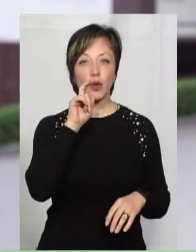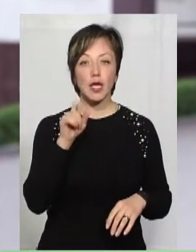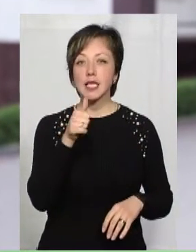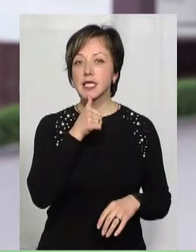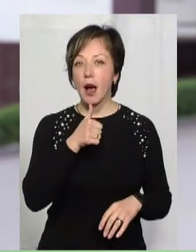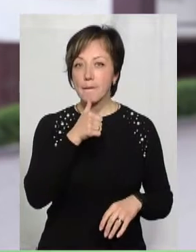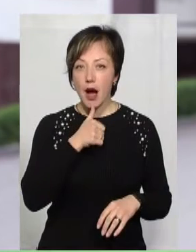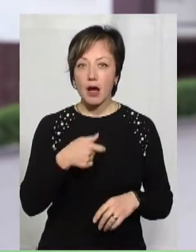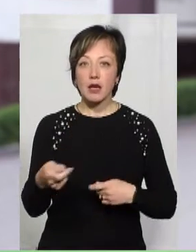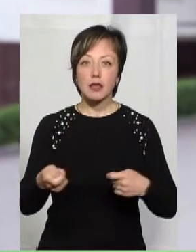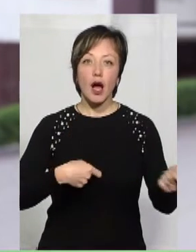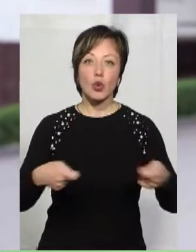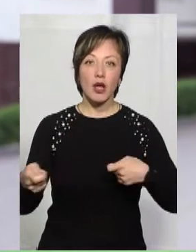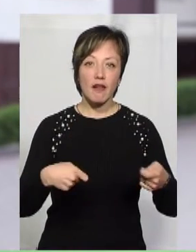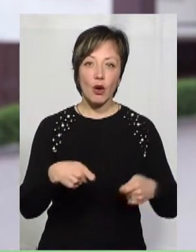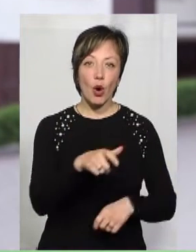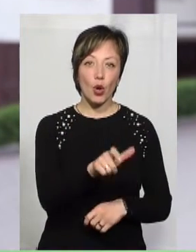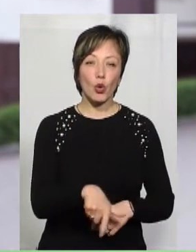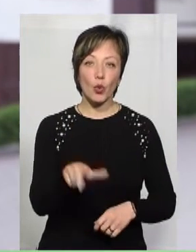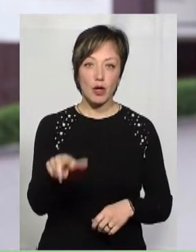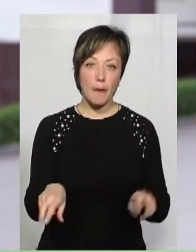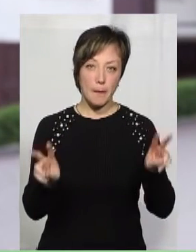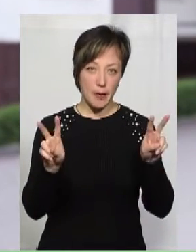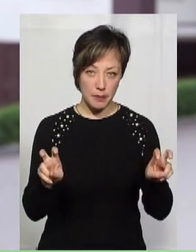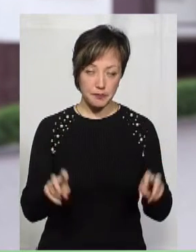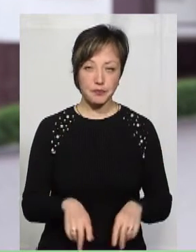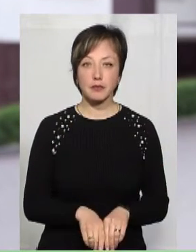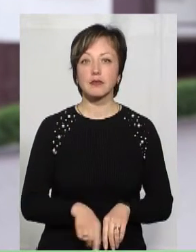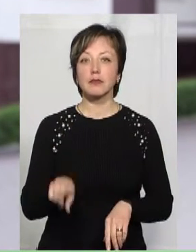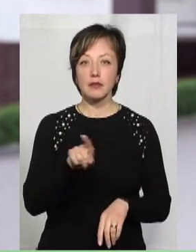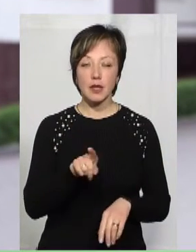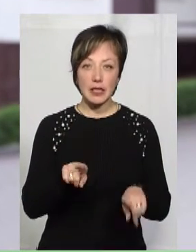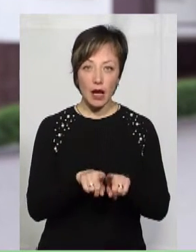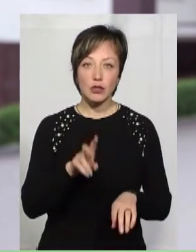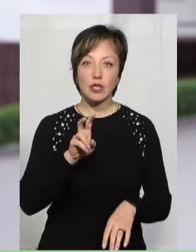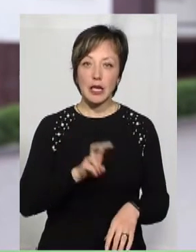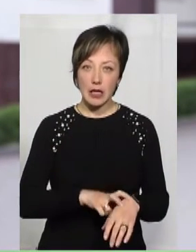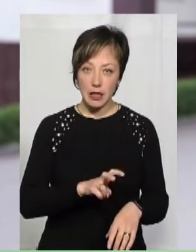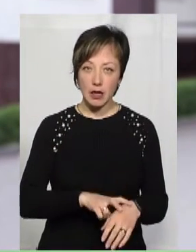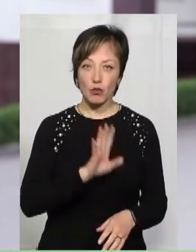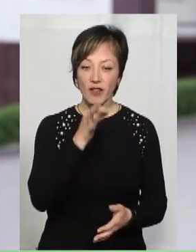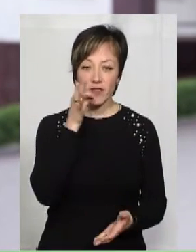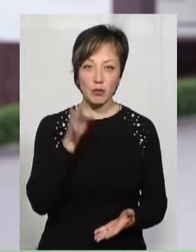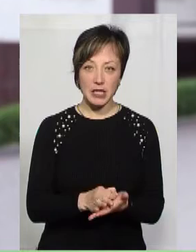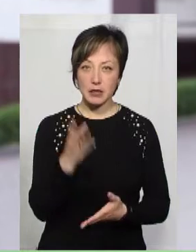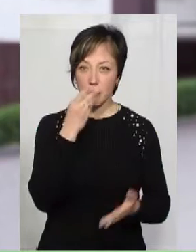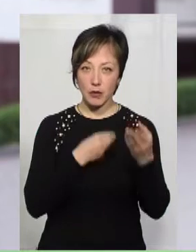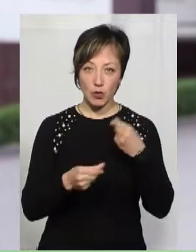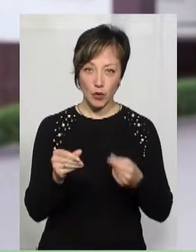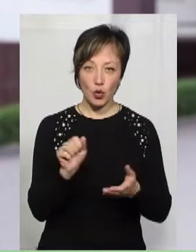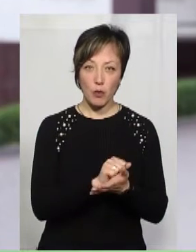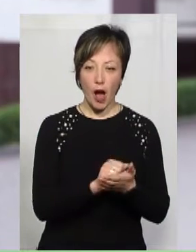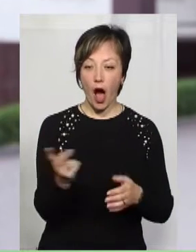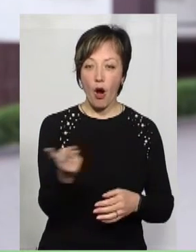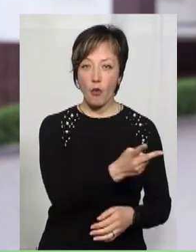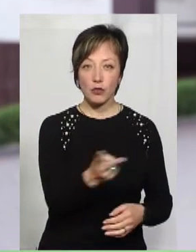на торгівлю людьми». Також посадовиці доведеться відповідати за підроблення документів, а обом жінкам – за